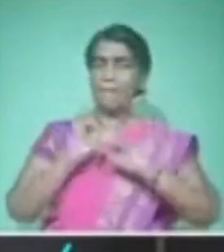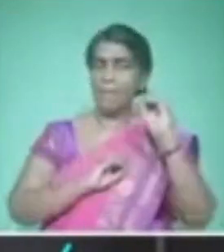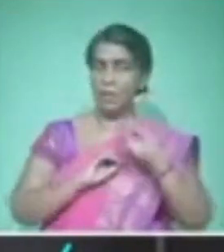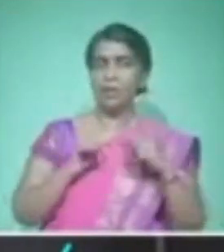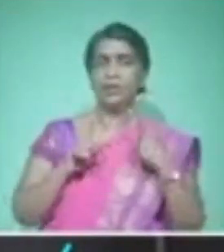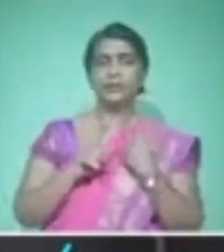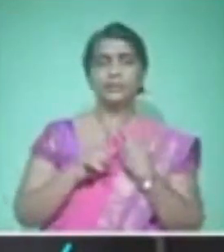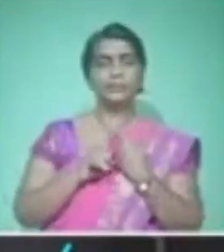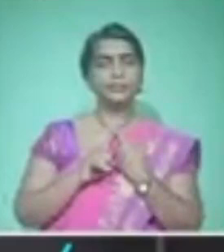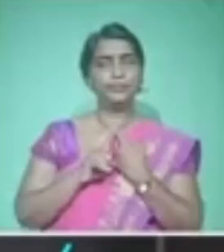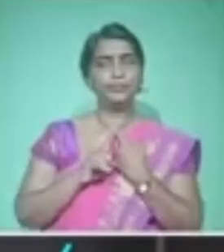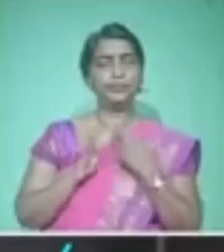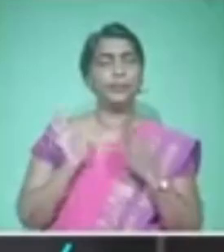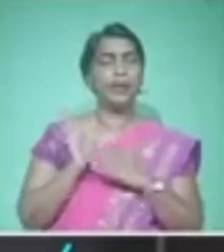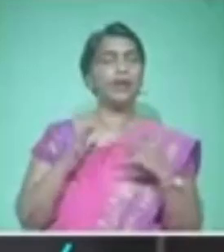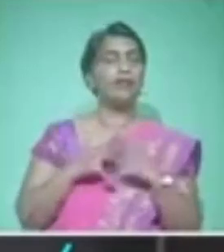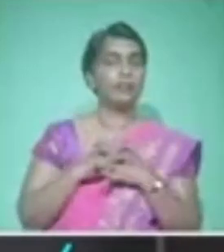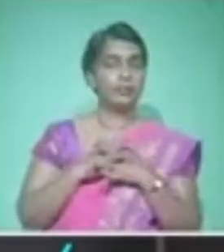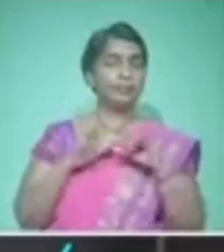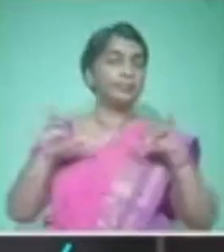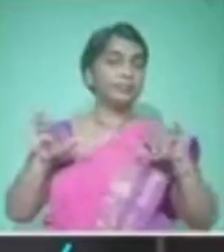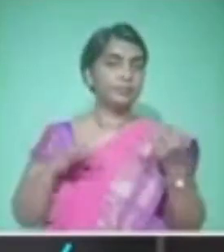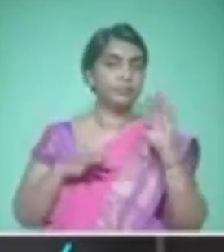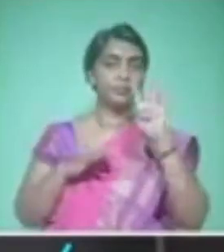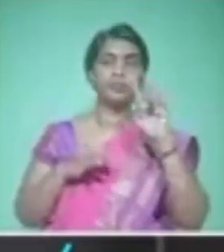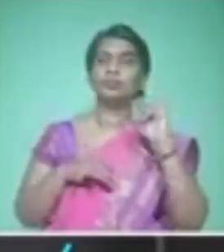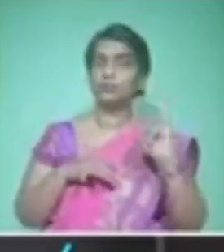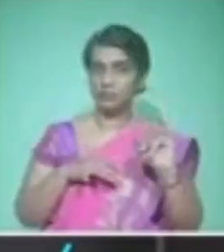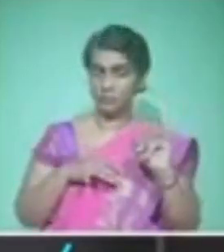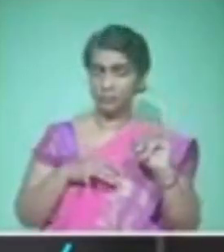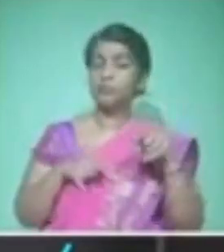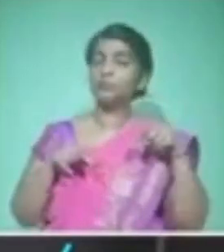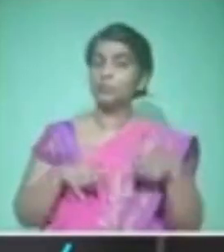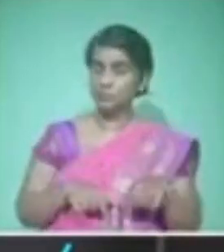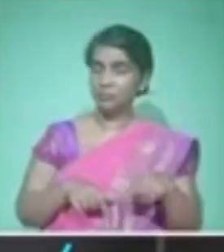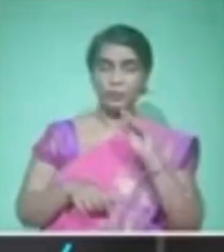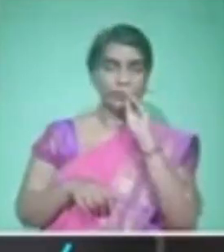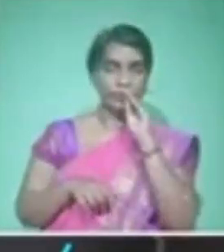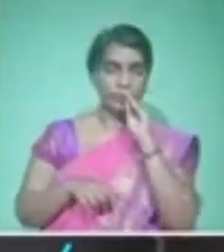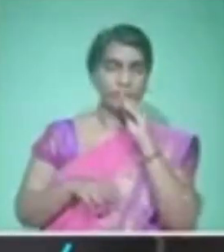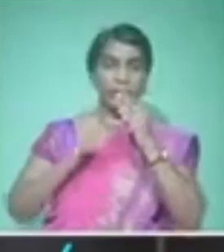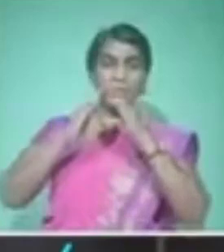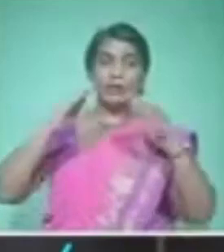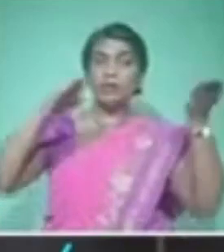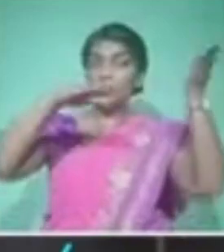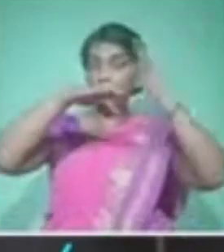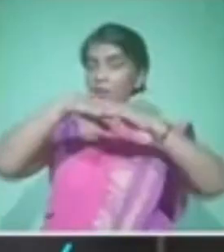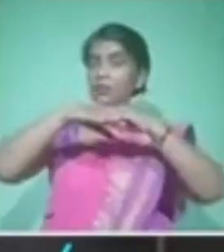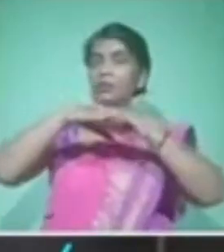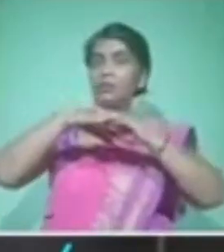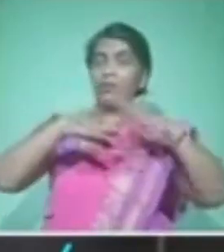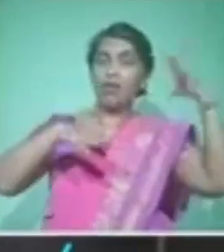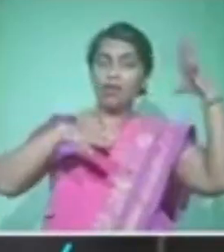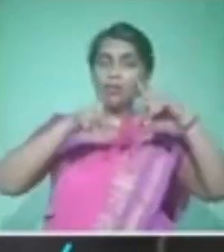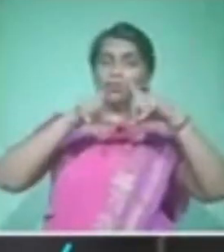කිලෝ මෙගාවට් 646ක් විතර. දැන් මේක ඇවිල්ලා රූෆ් ටොප් එක නැතුව සූර්ය